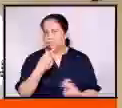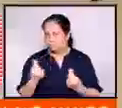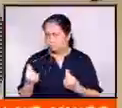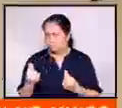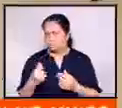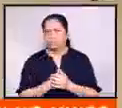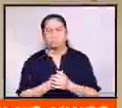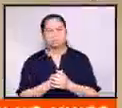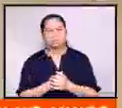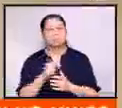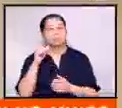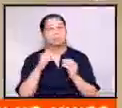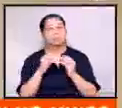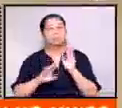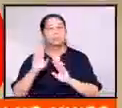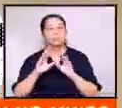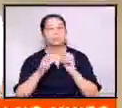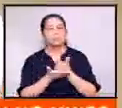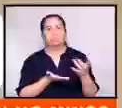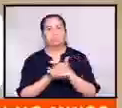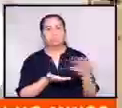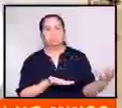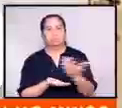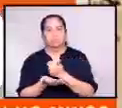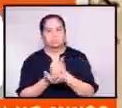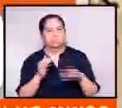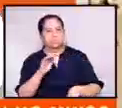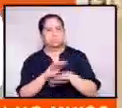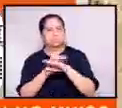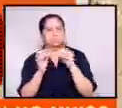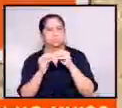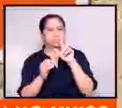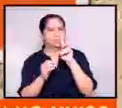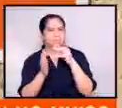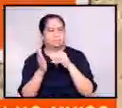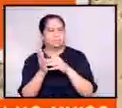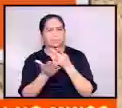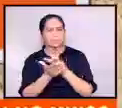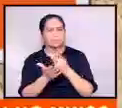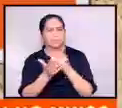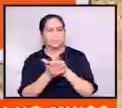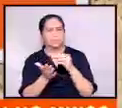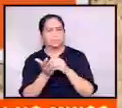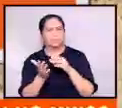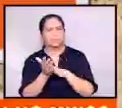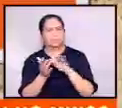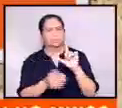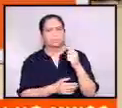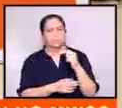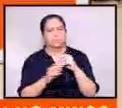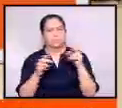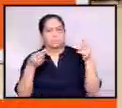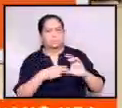gawin. Isa pang problema ang garbage collection. Umabot kasi sa higit 36 million pesos ang utang ng lokal na pamahalaan